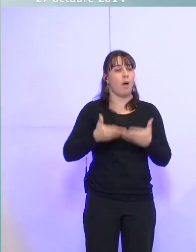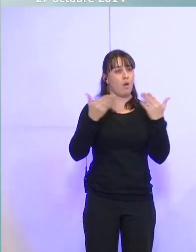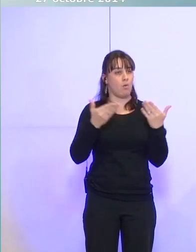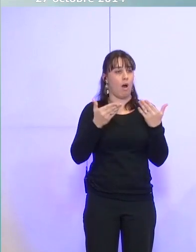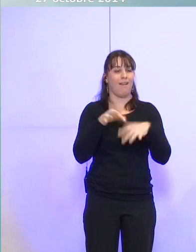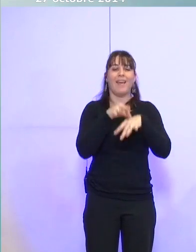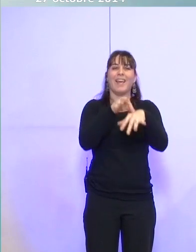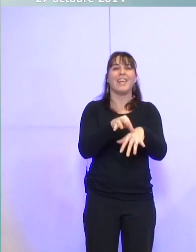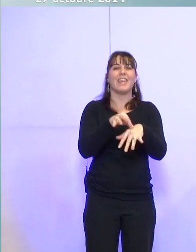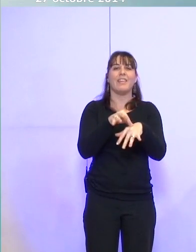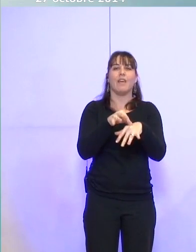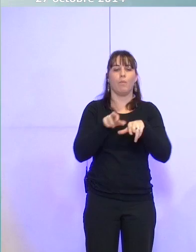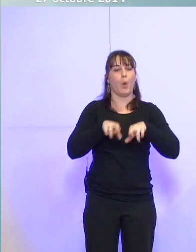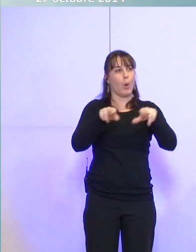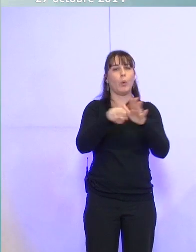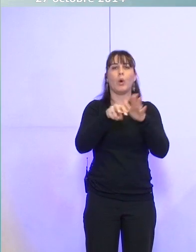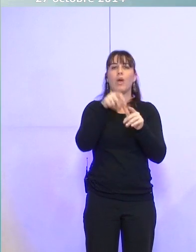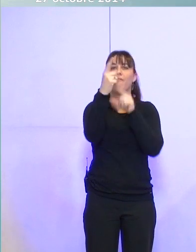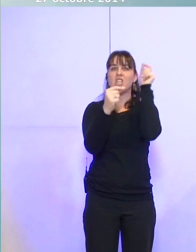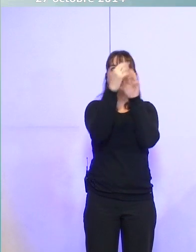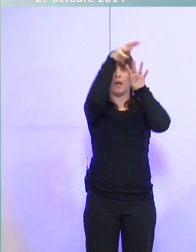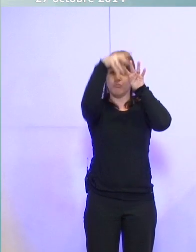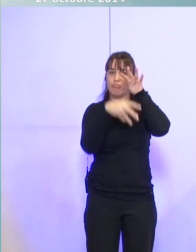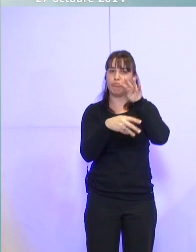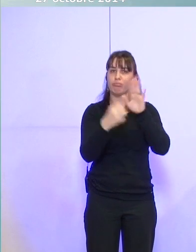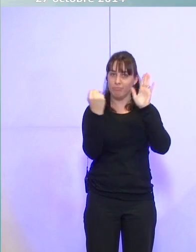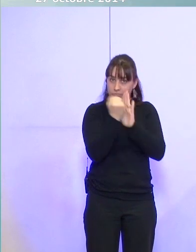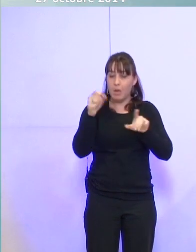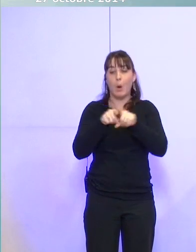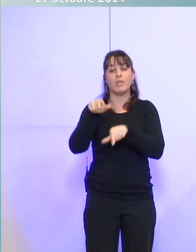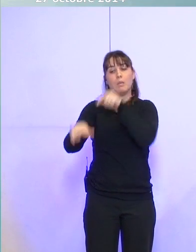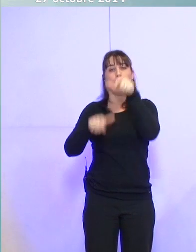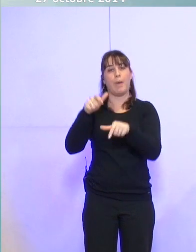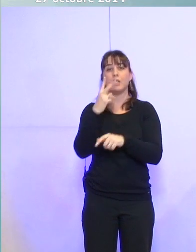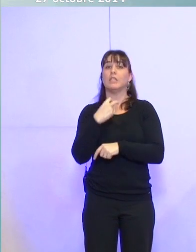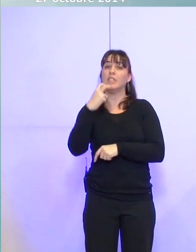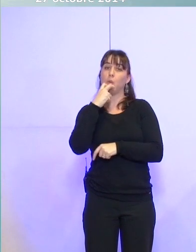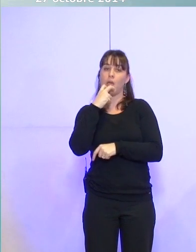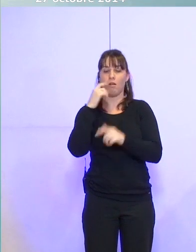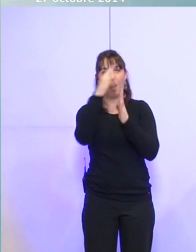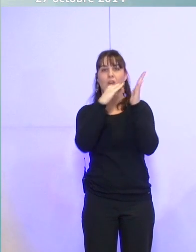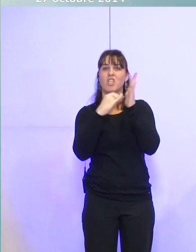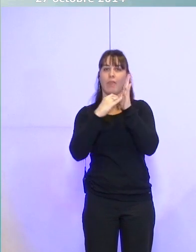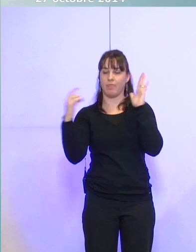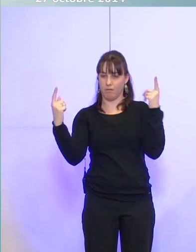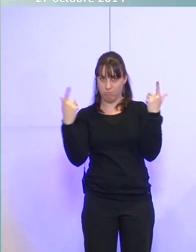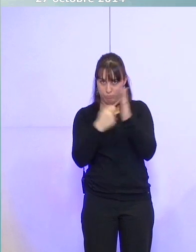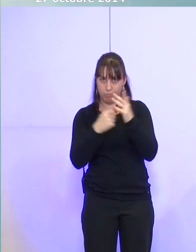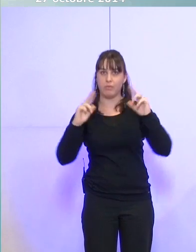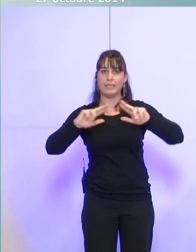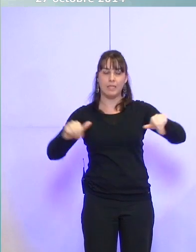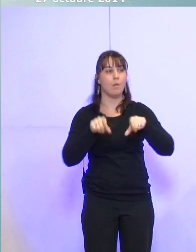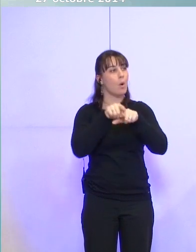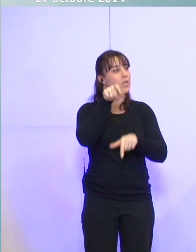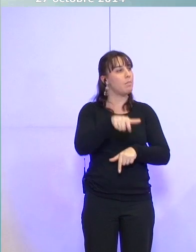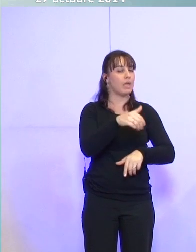le guide de végétalisation des rues de Grenoble et sa charte d'engagement des riverains, mais également d'autoriser Monsieur le maire ou son représentant à signer les